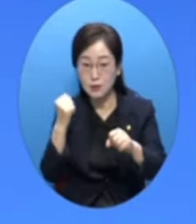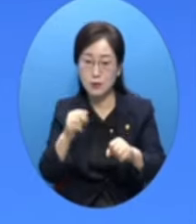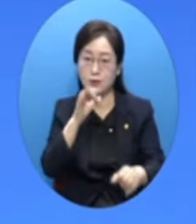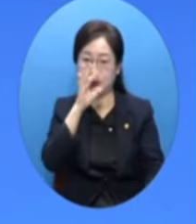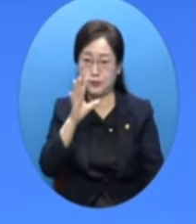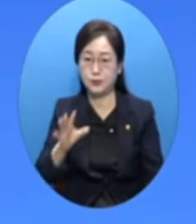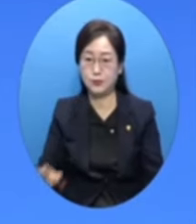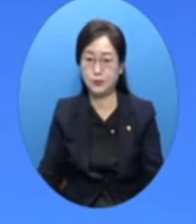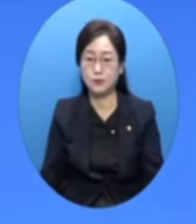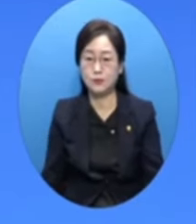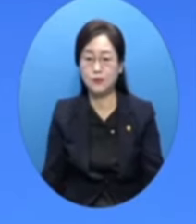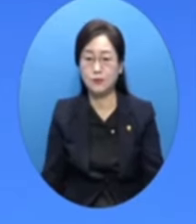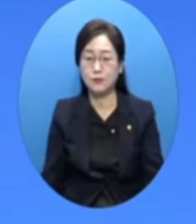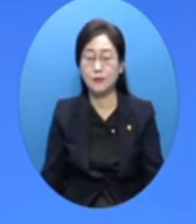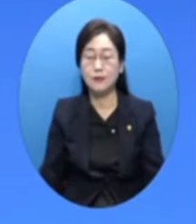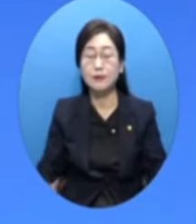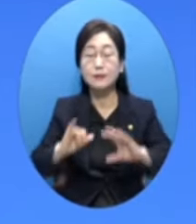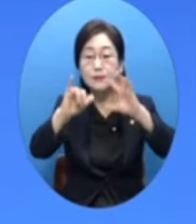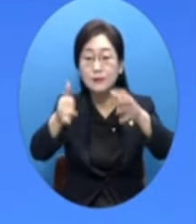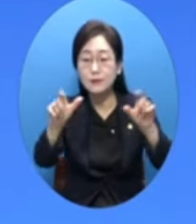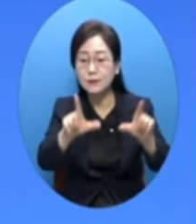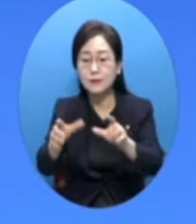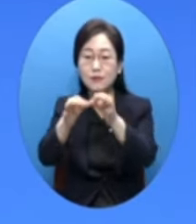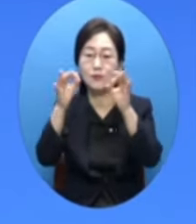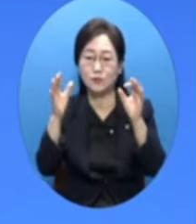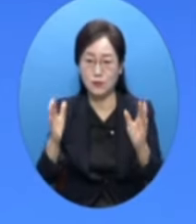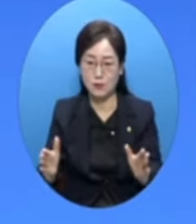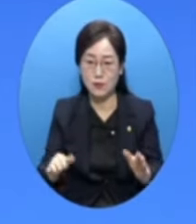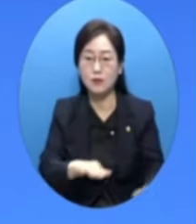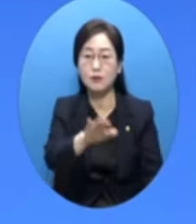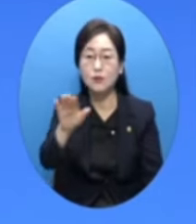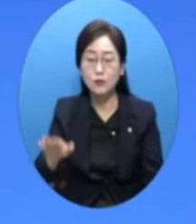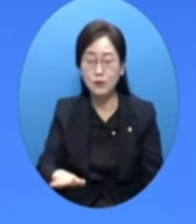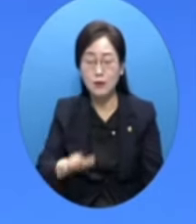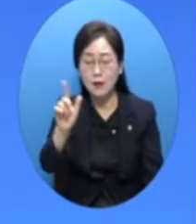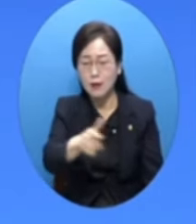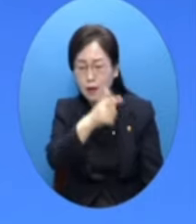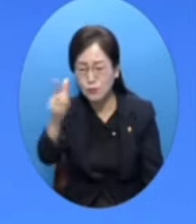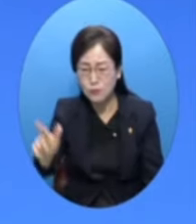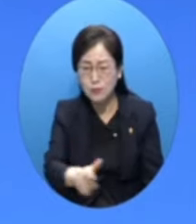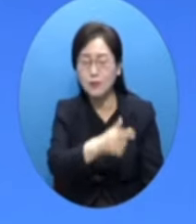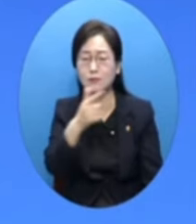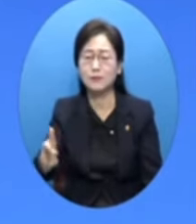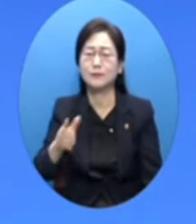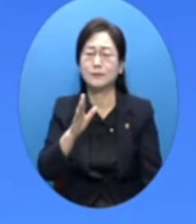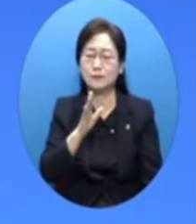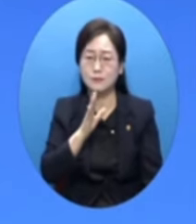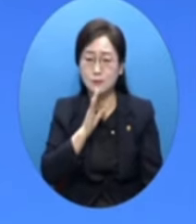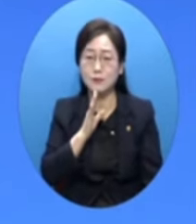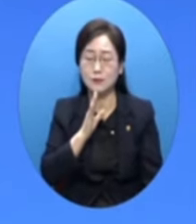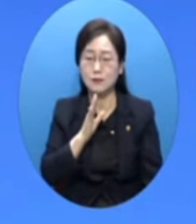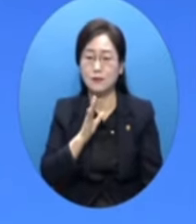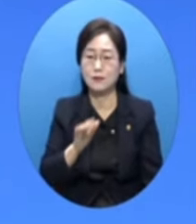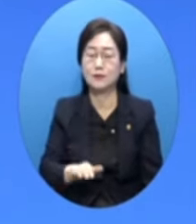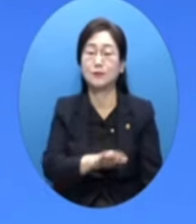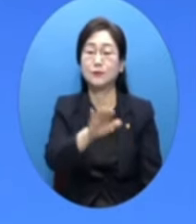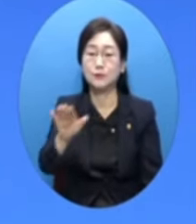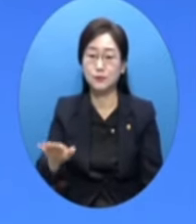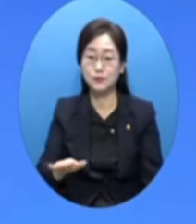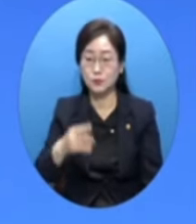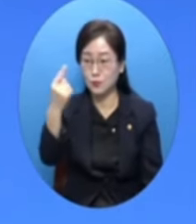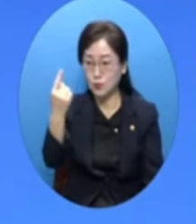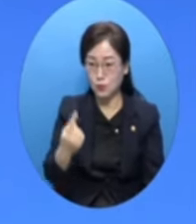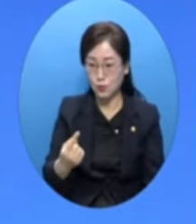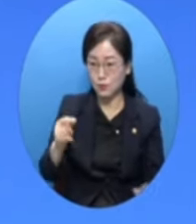것입니다. 그래서 이 세상을 살아가는 동안에 우리가 하루하루 정말 우리의 다가오는